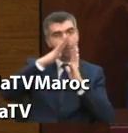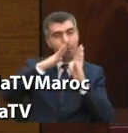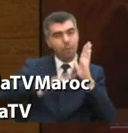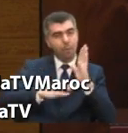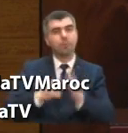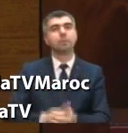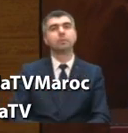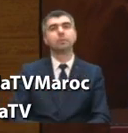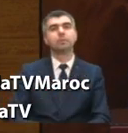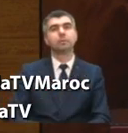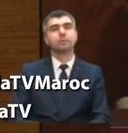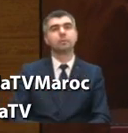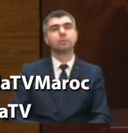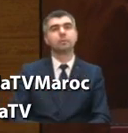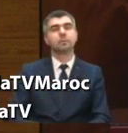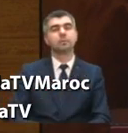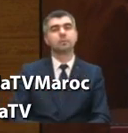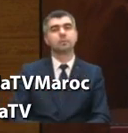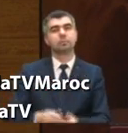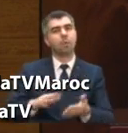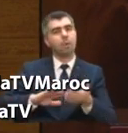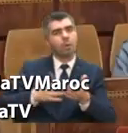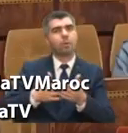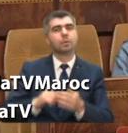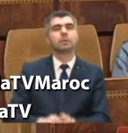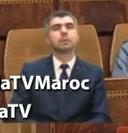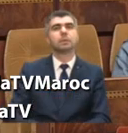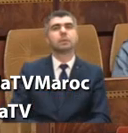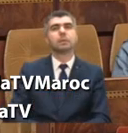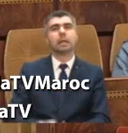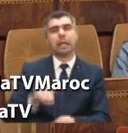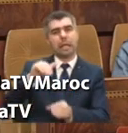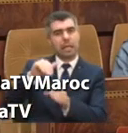كافة والقوى الحية، وكذلك